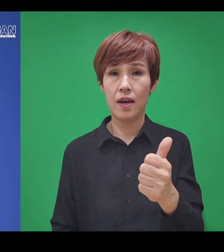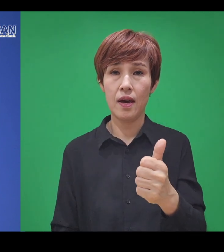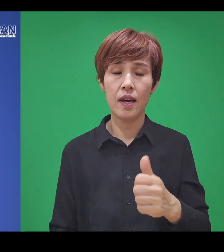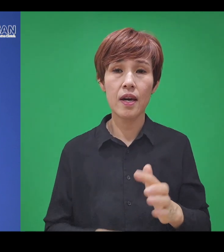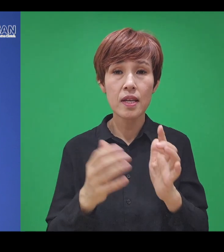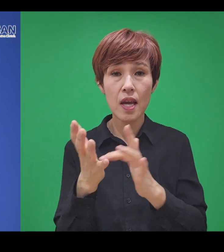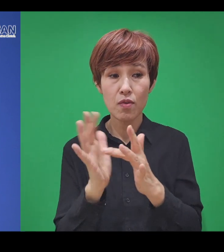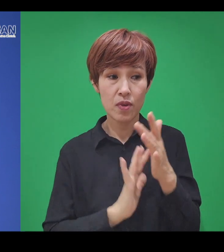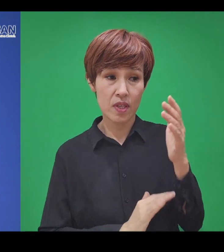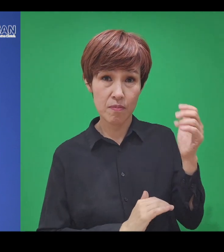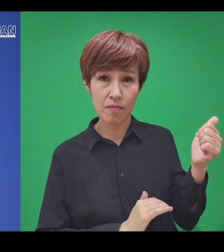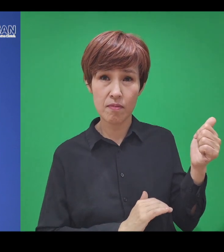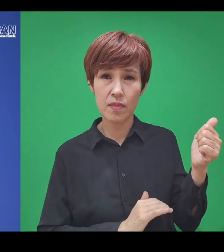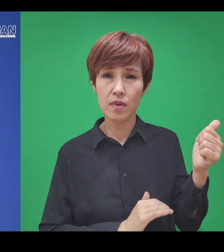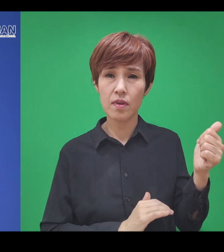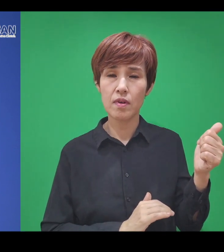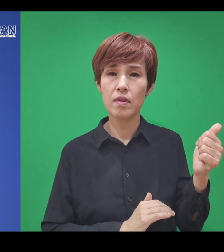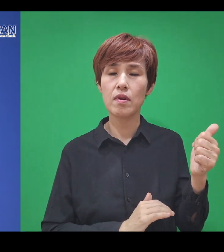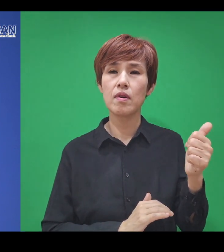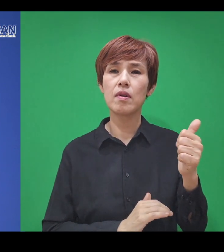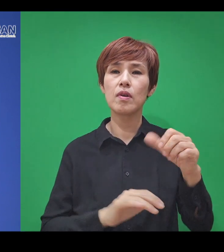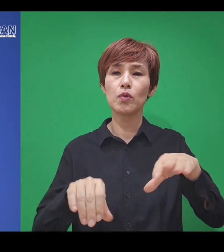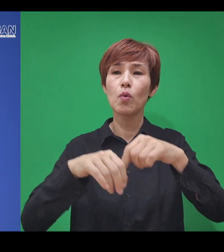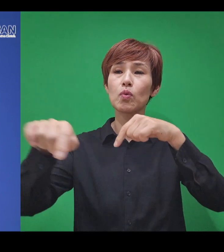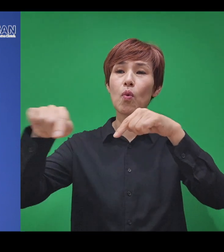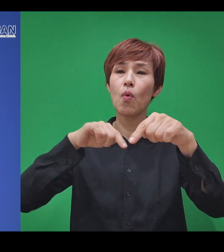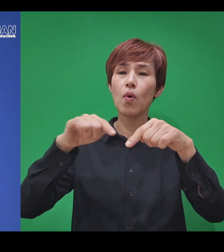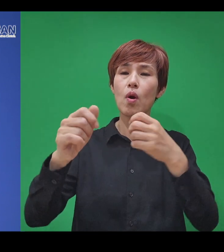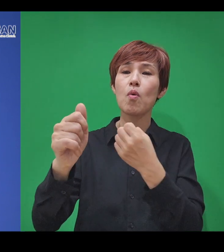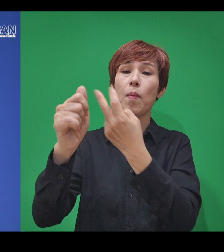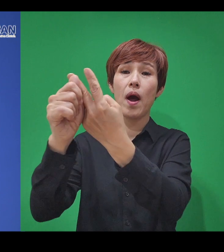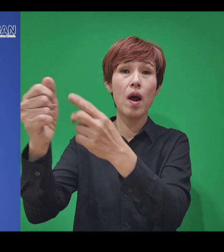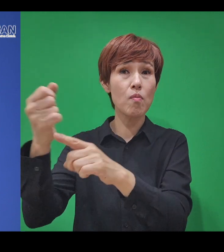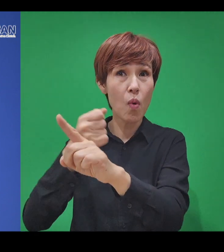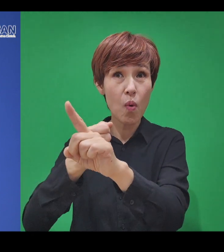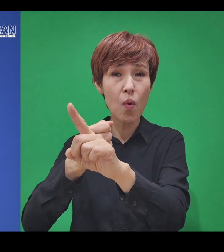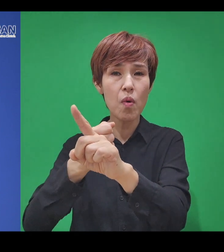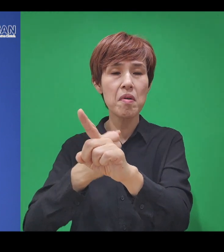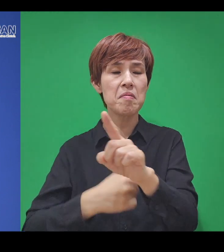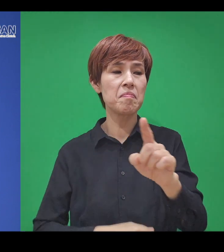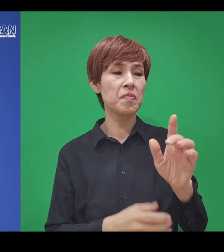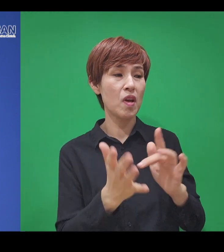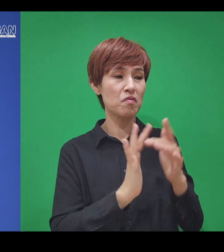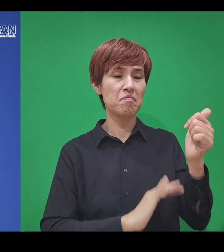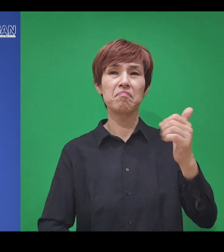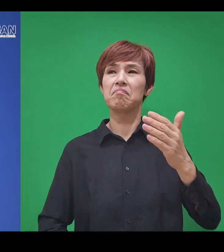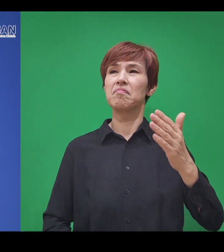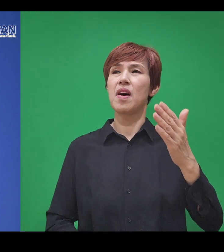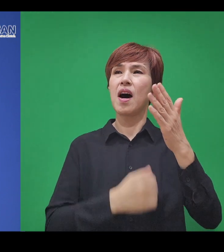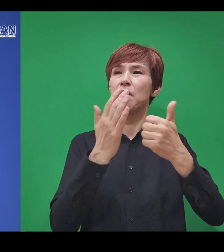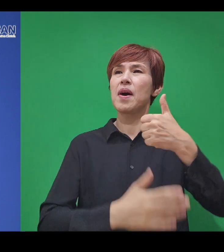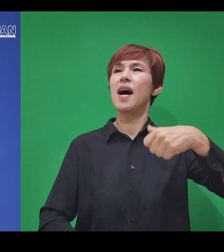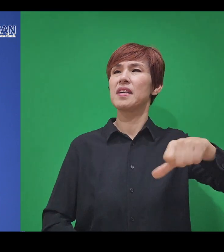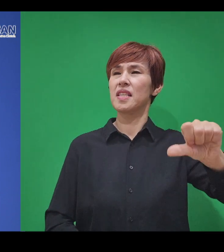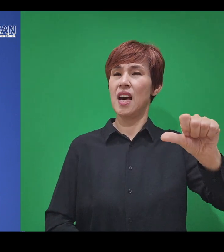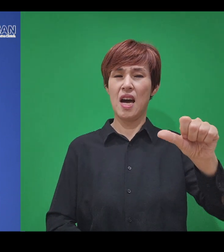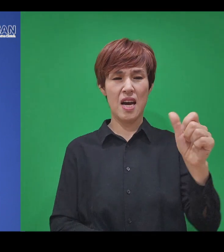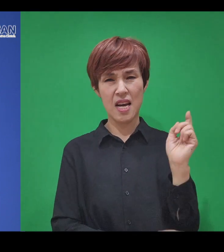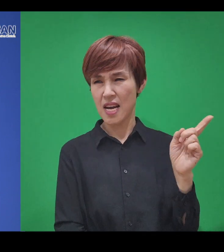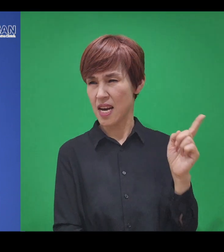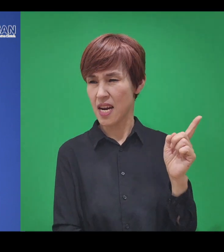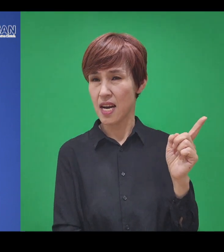유대인들이 예수님을 총독 빌라도에게 고발한 건 자신이 하나님의 아들이라고 말함으로 여호와의